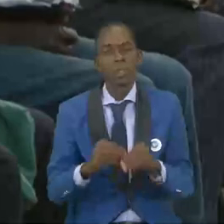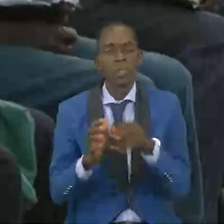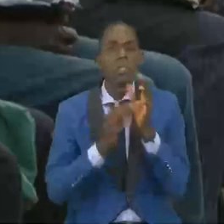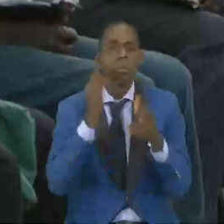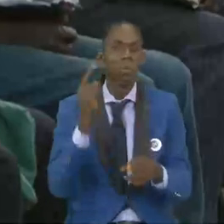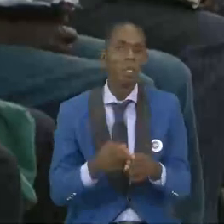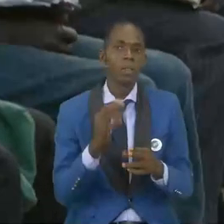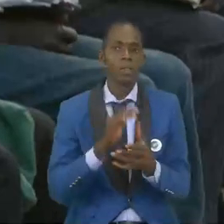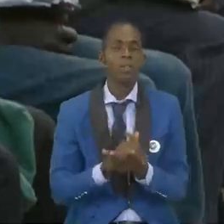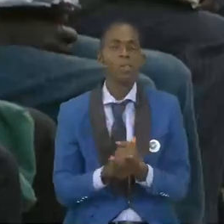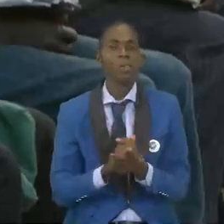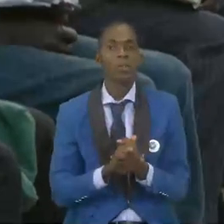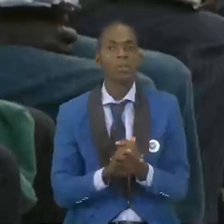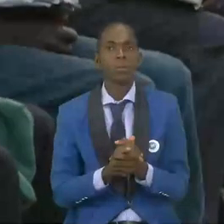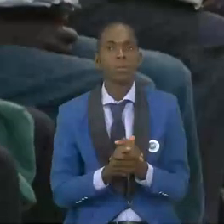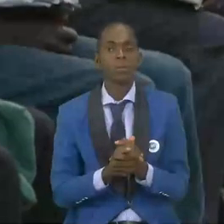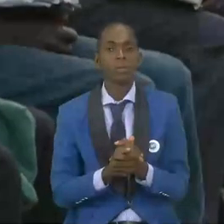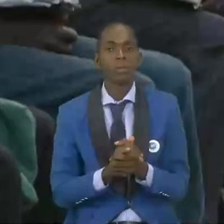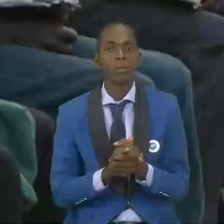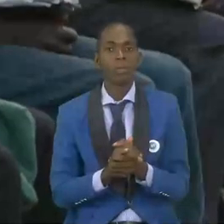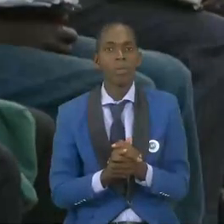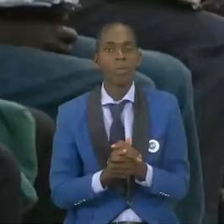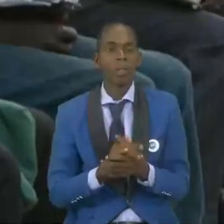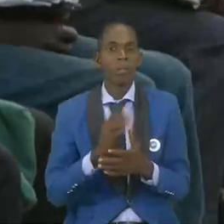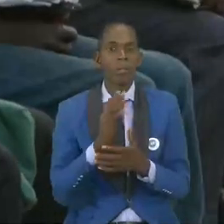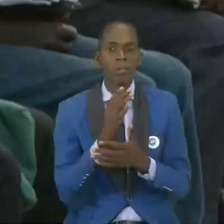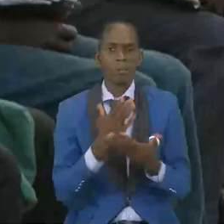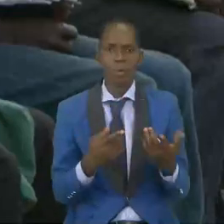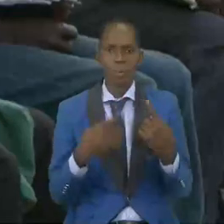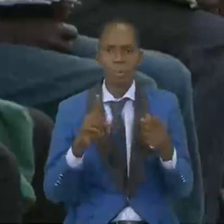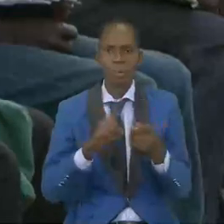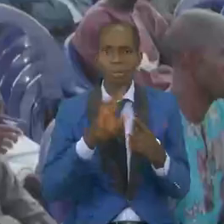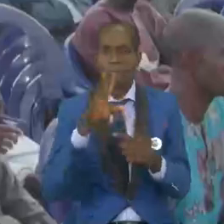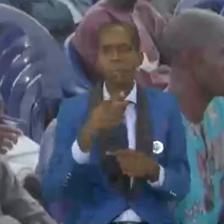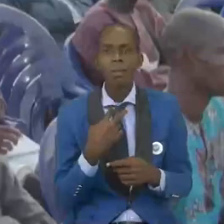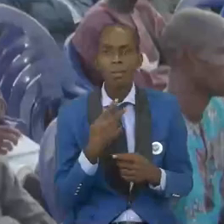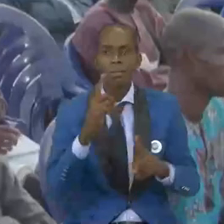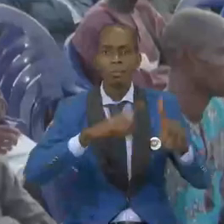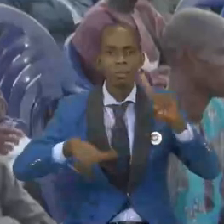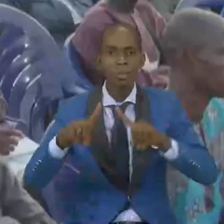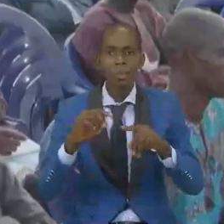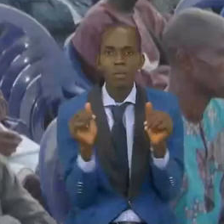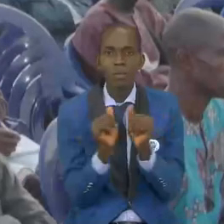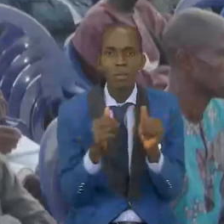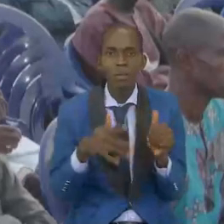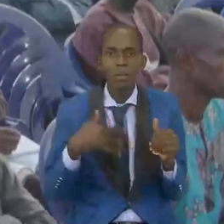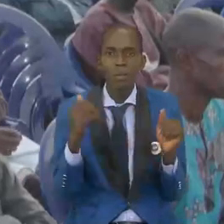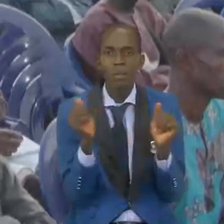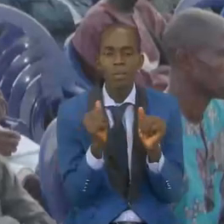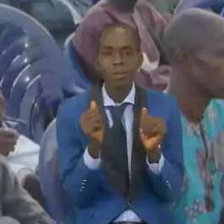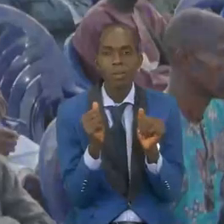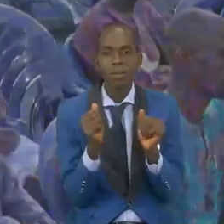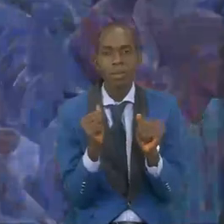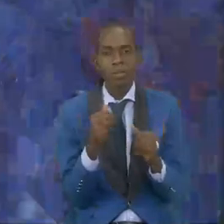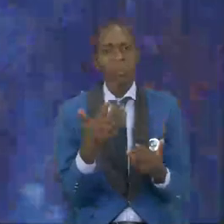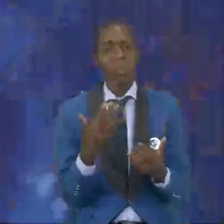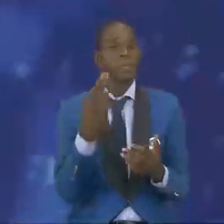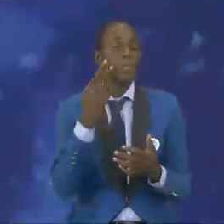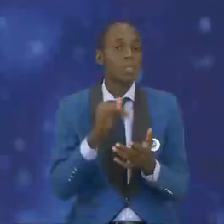complots de ceux-là qui complotent contre toi au nom de Jésus. Quelque chose a emporté ta voix